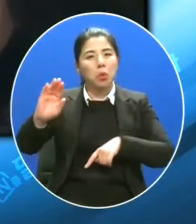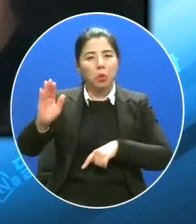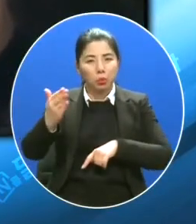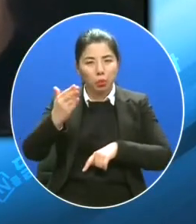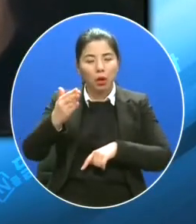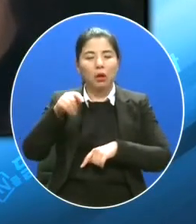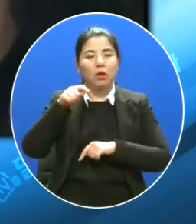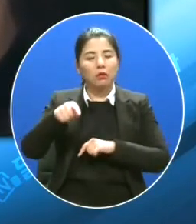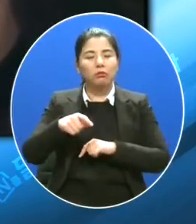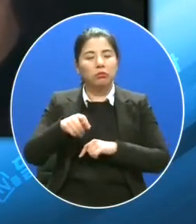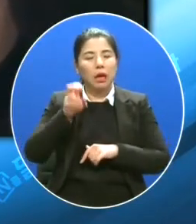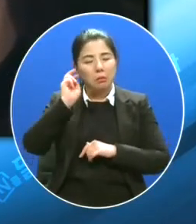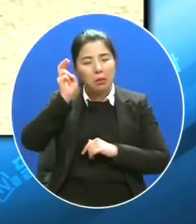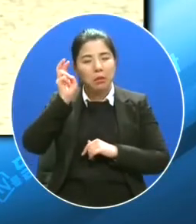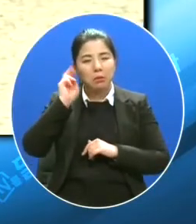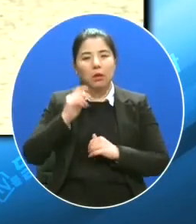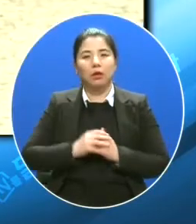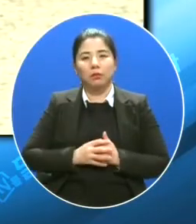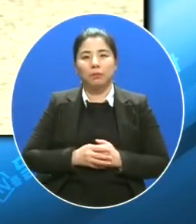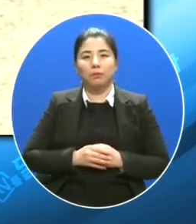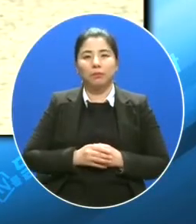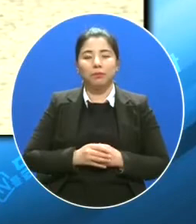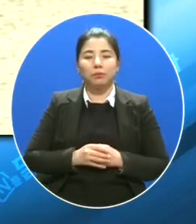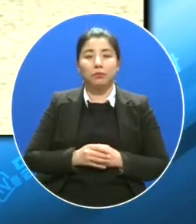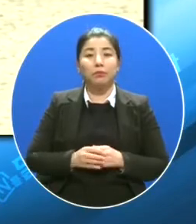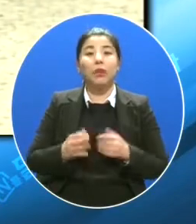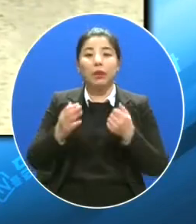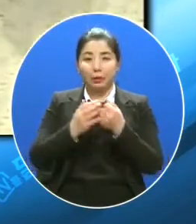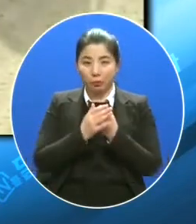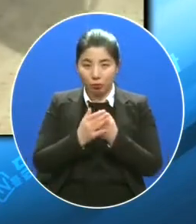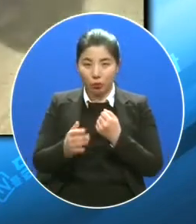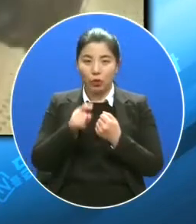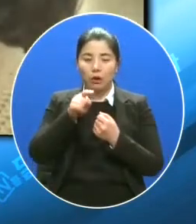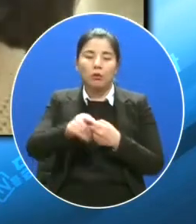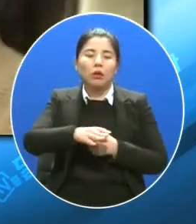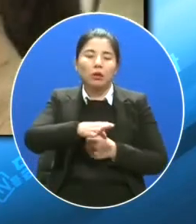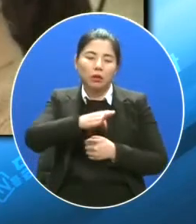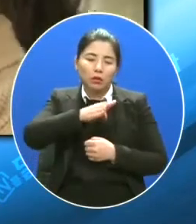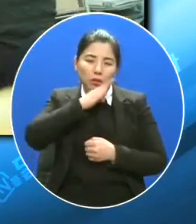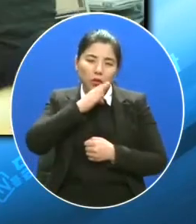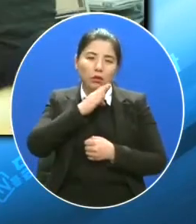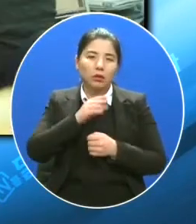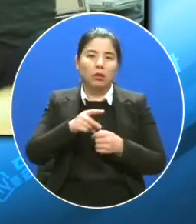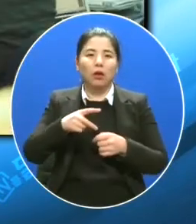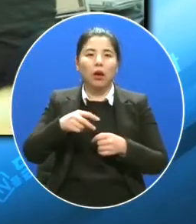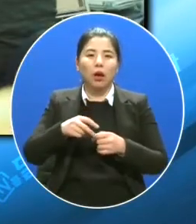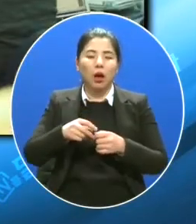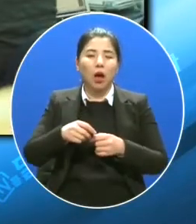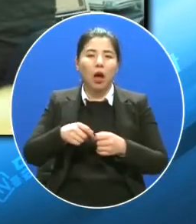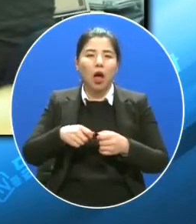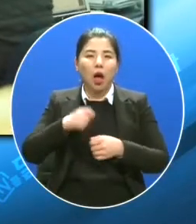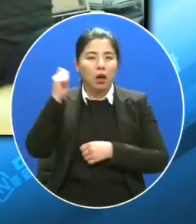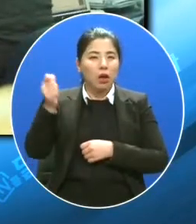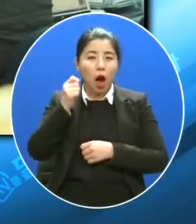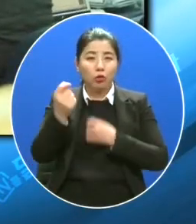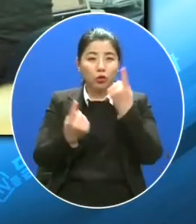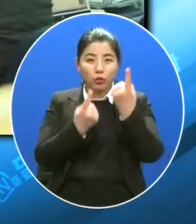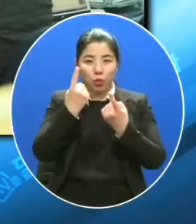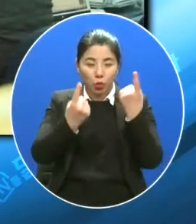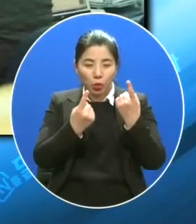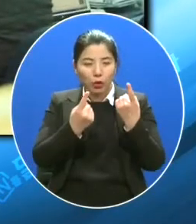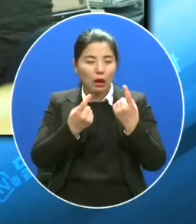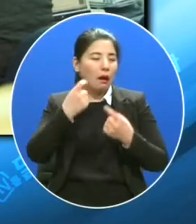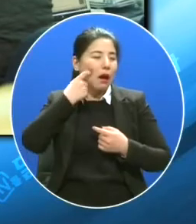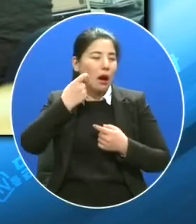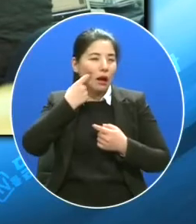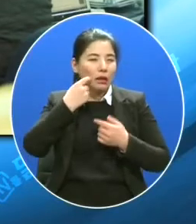일상적인 일이 되었는지 짐작할 수 있습니다. 그렇다 보니 진짜 서부 카우보이보다 가짜